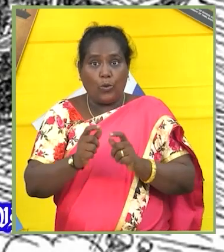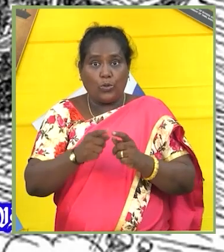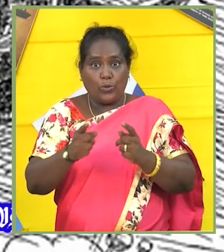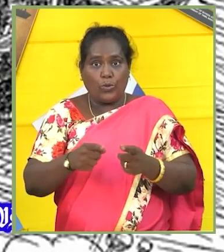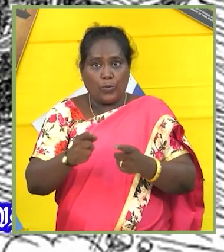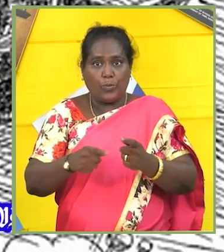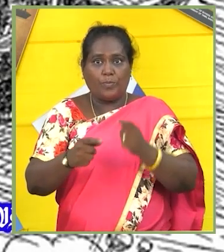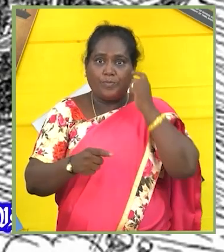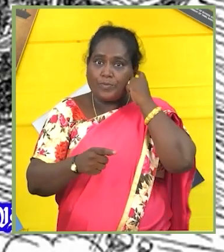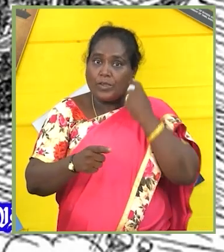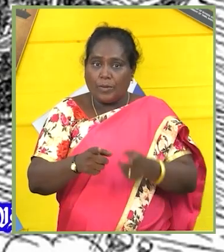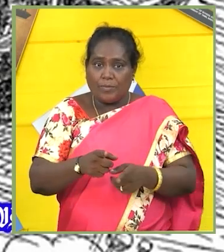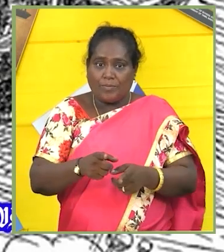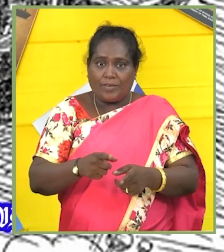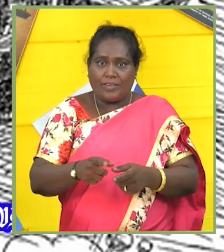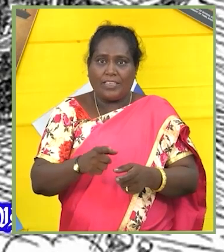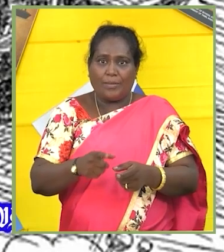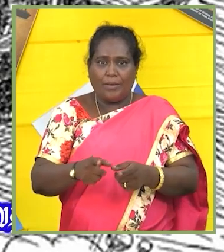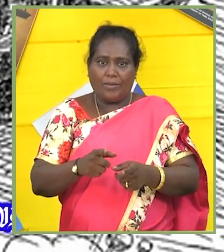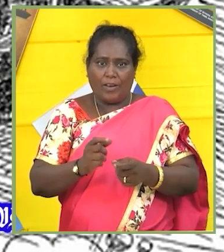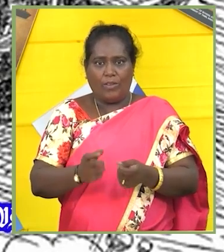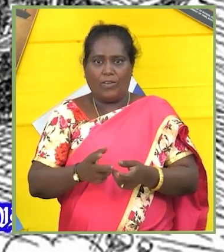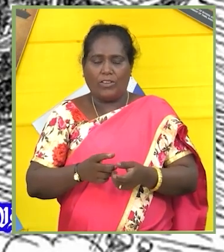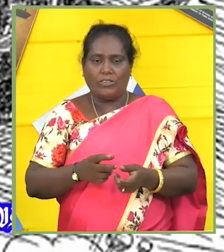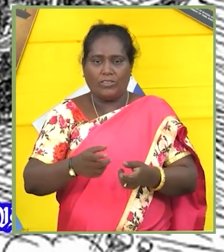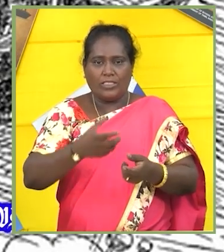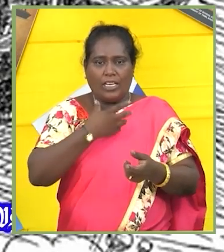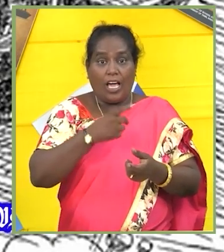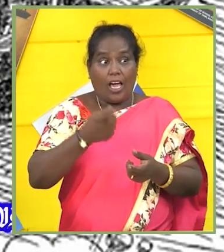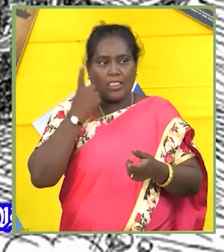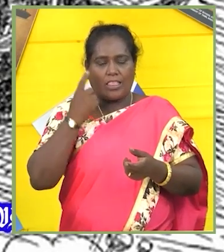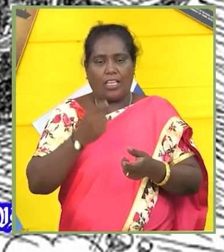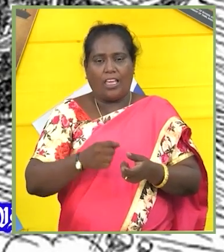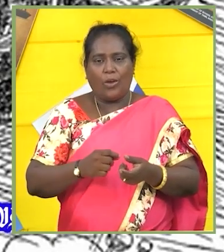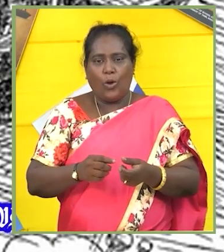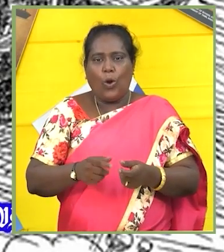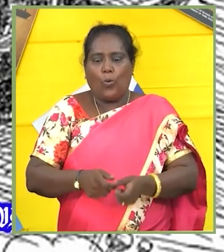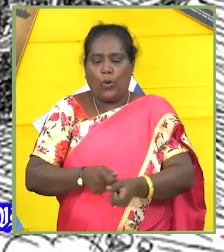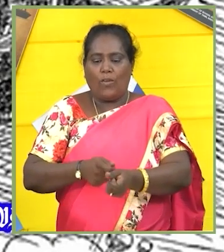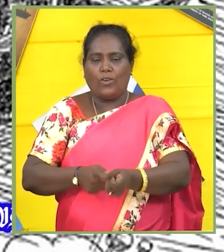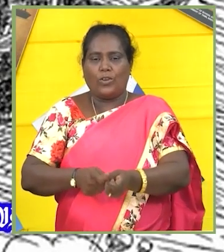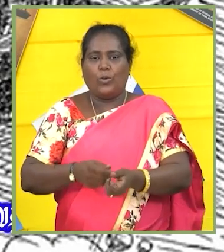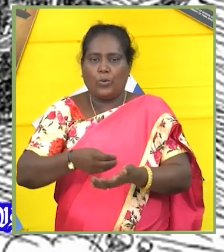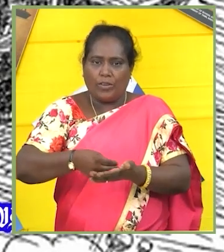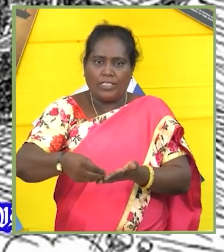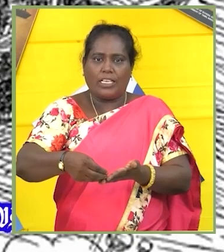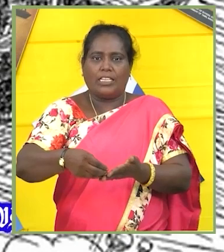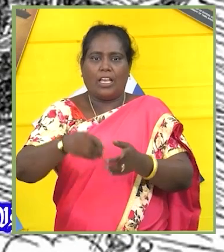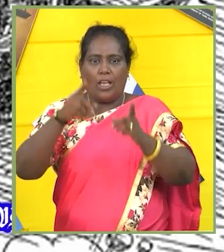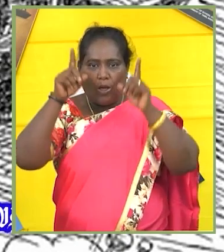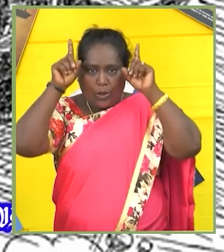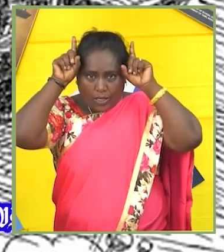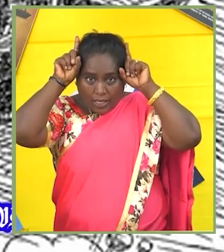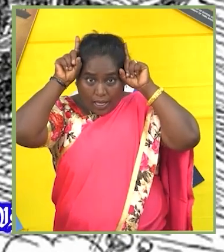உழுதுண்டு வாழ்வாரே வாழ்வர், மற்றெல்லாம் தொழுதுண்டு பின் செல்பவர் என்பது வள்ளுவர் வாக்கு. அத்தகைய உழவுக்கு உதவி